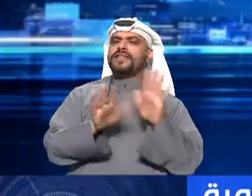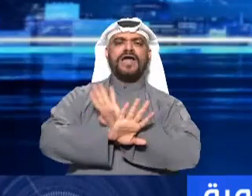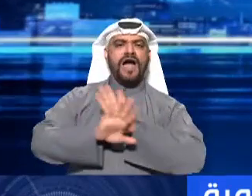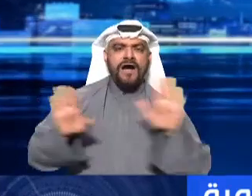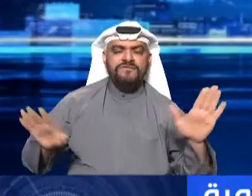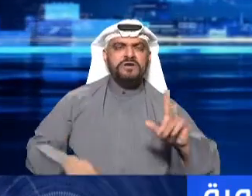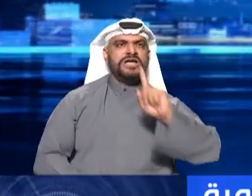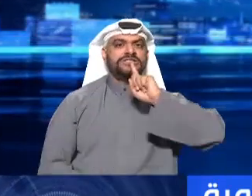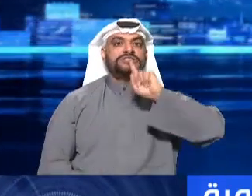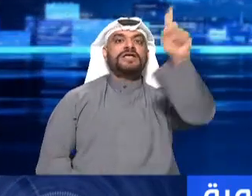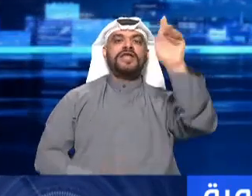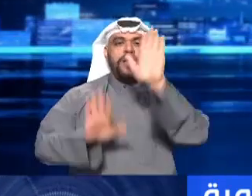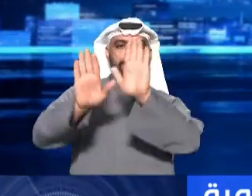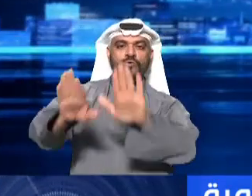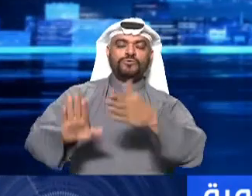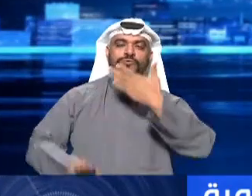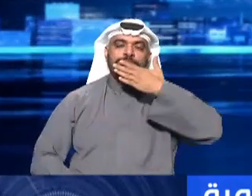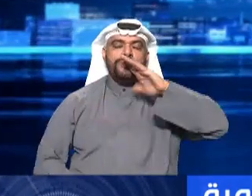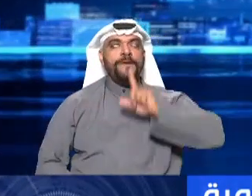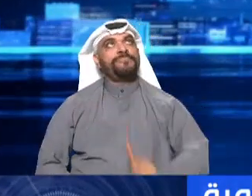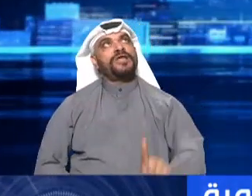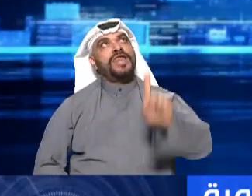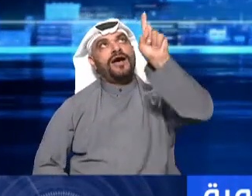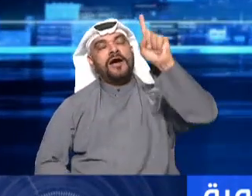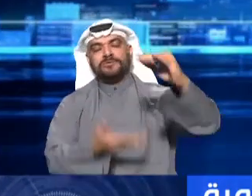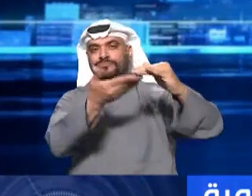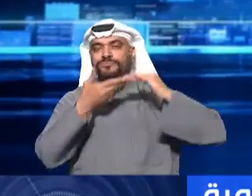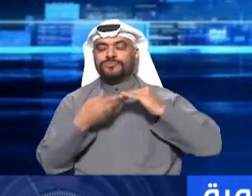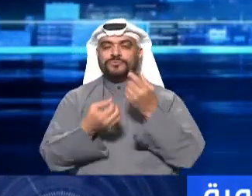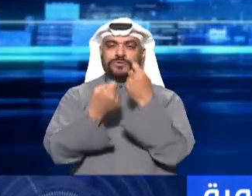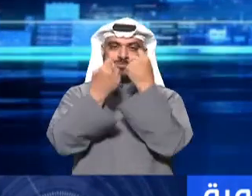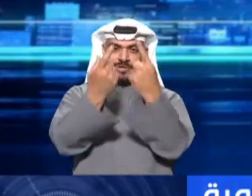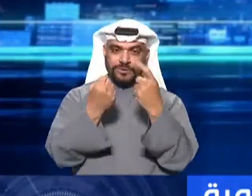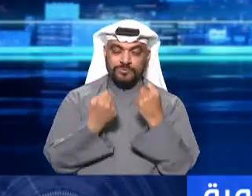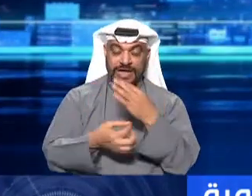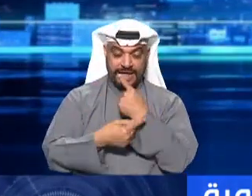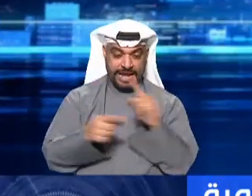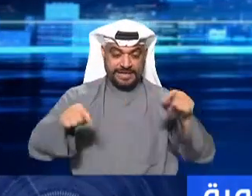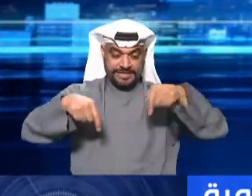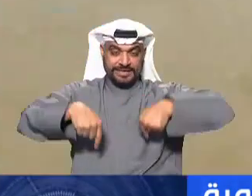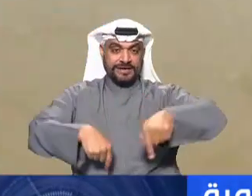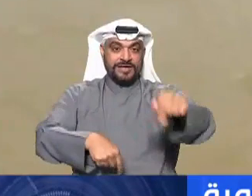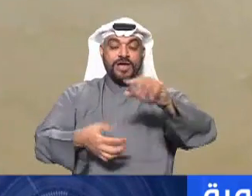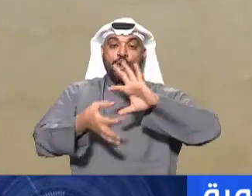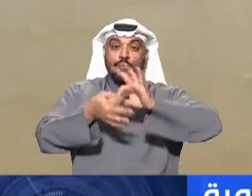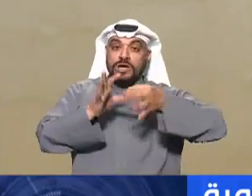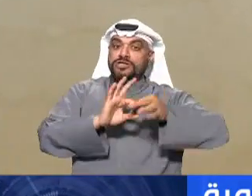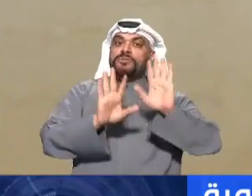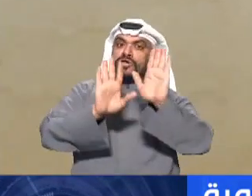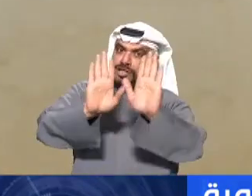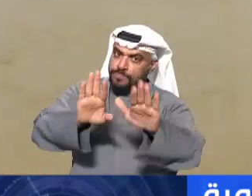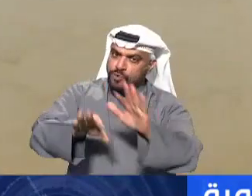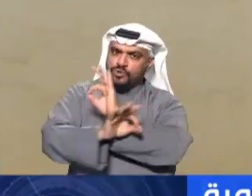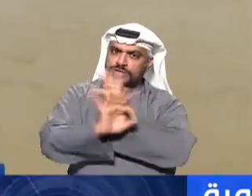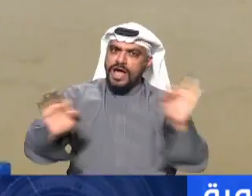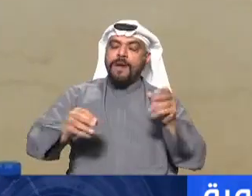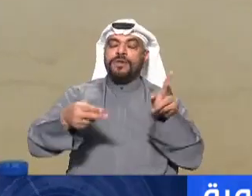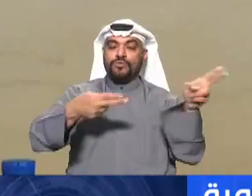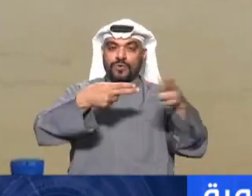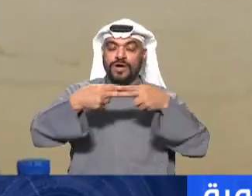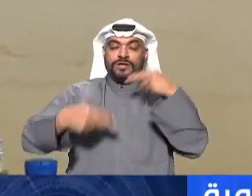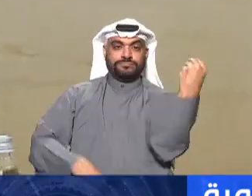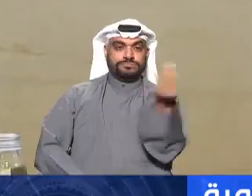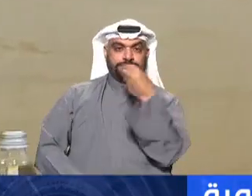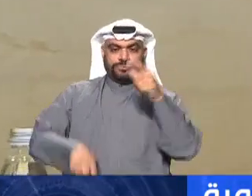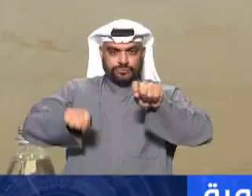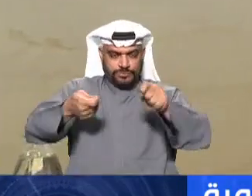السلع الأساسية والمواد الغذائية في ظل الظروف الراهنة لانتشار فيروس كورونا وفرض حظر التجول الجزئي